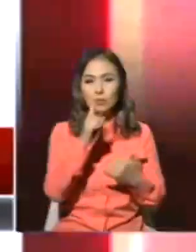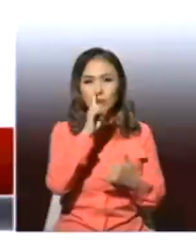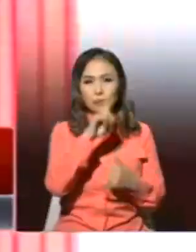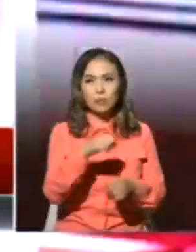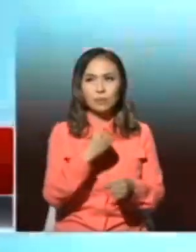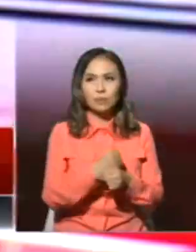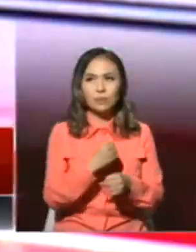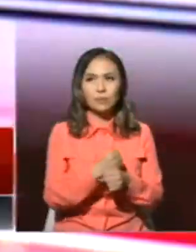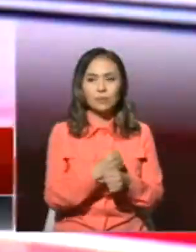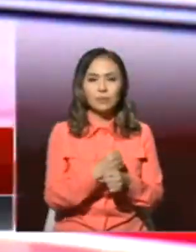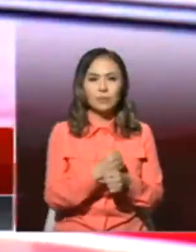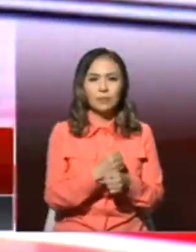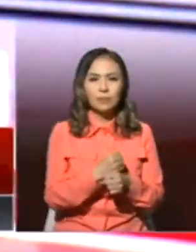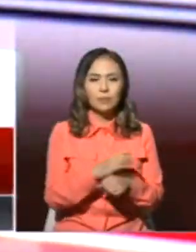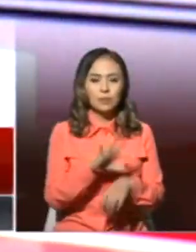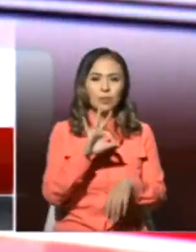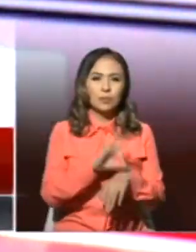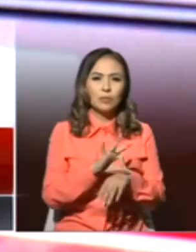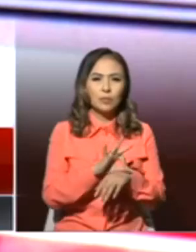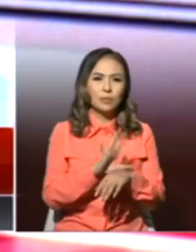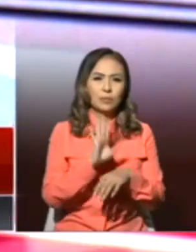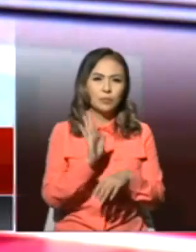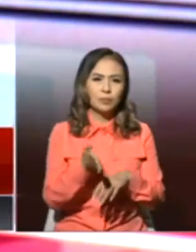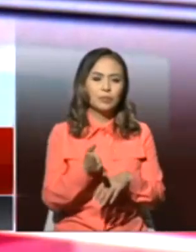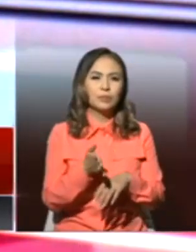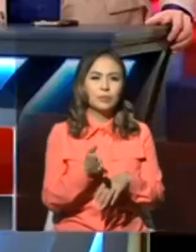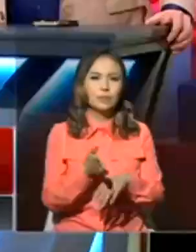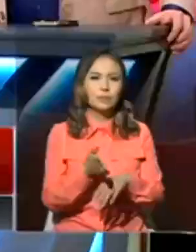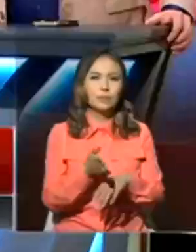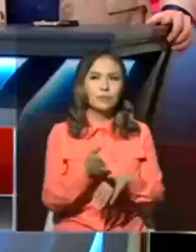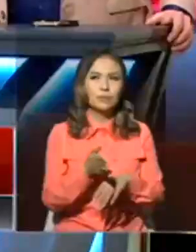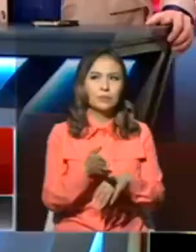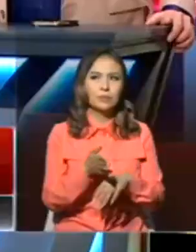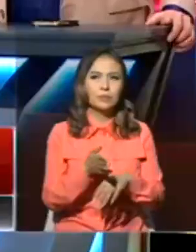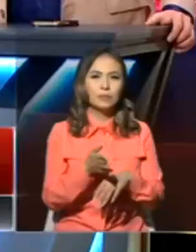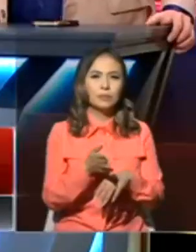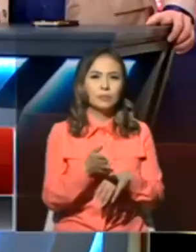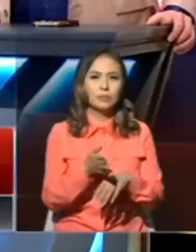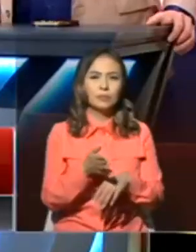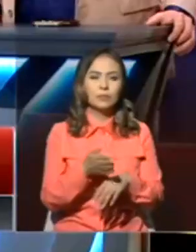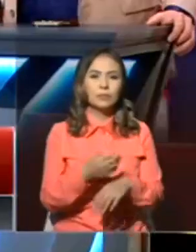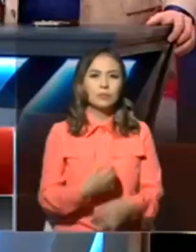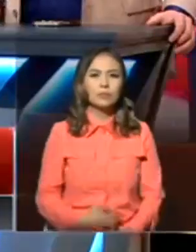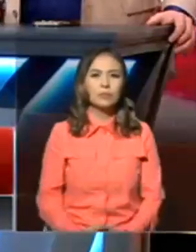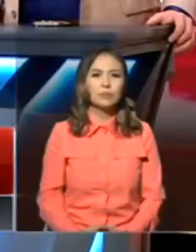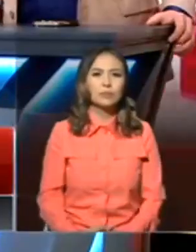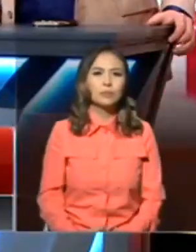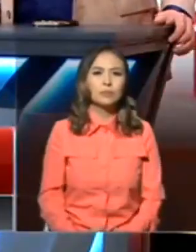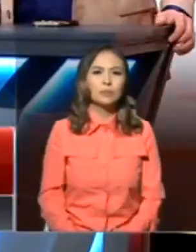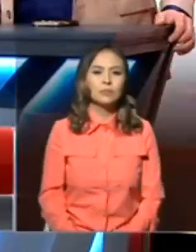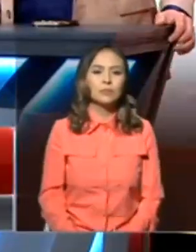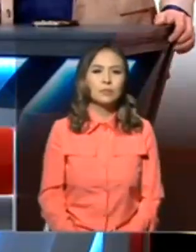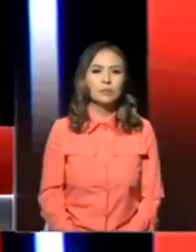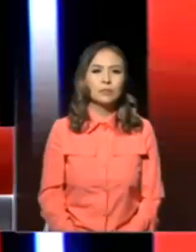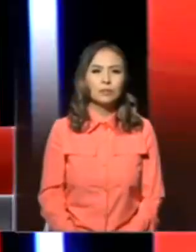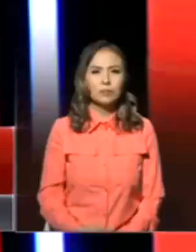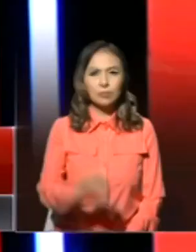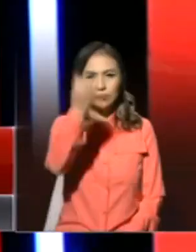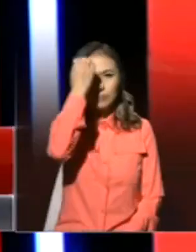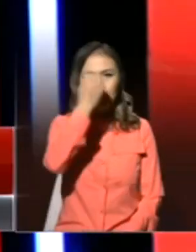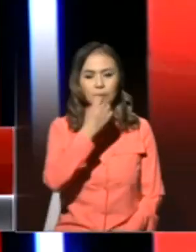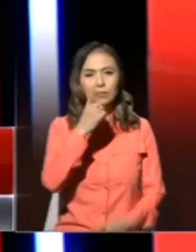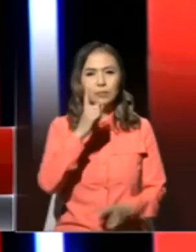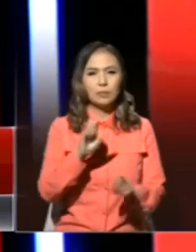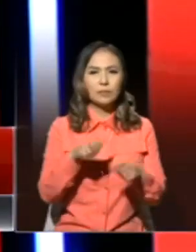бұл үлкен дертке айналатын бірден-бір. Онсыз да жоқ нәрсе, да? Дертке айналып кетті ғой онсыз да. Рахмет